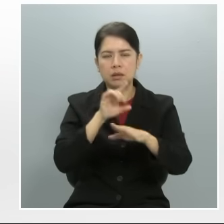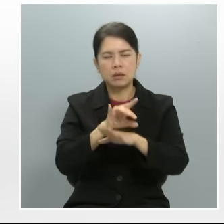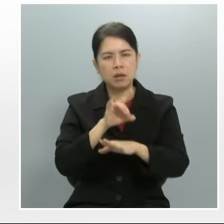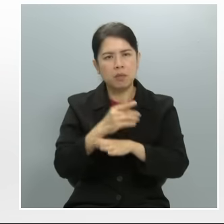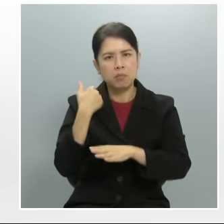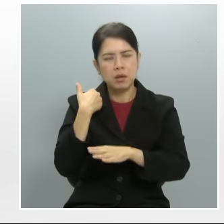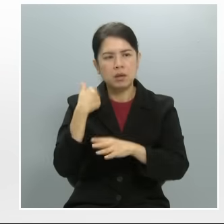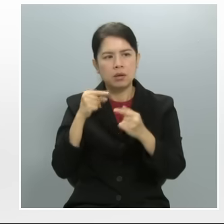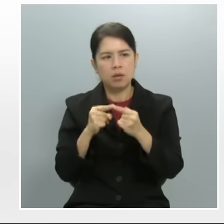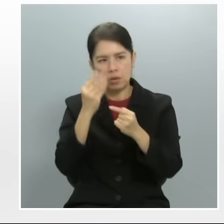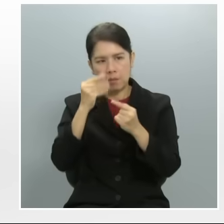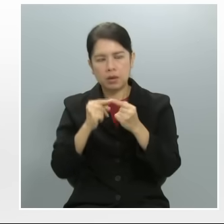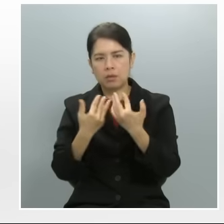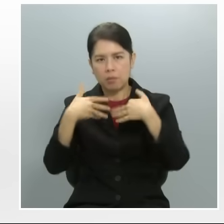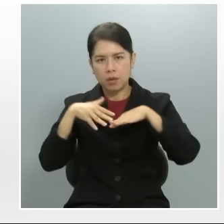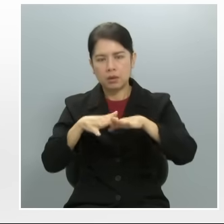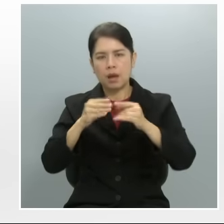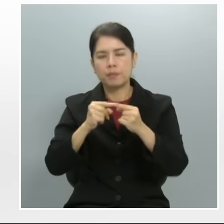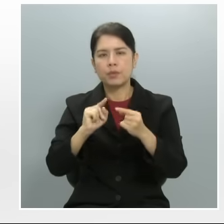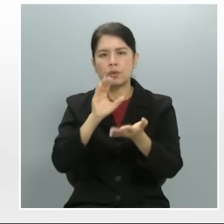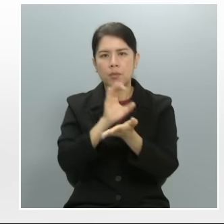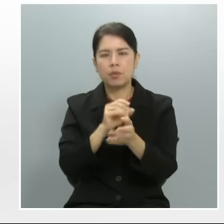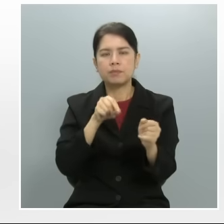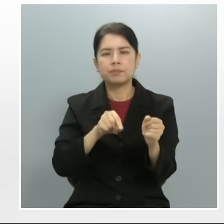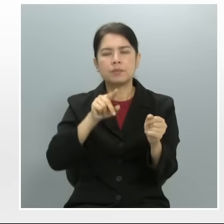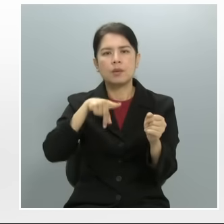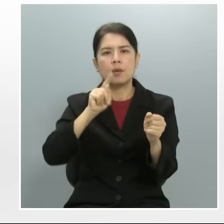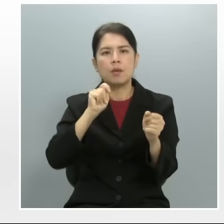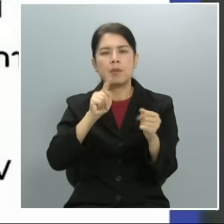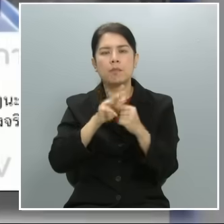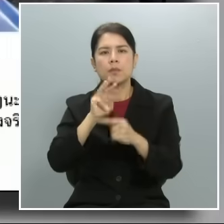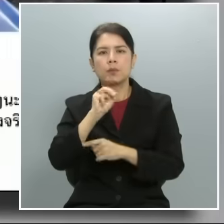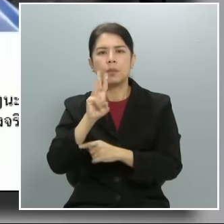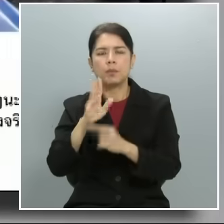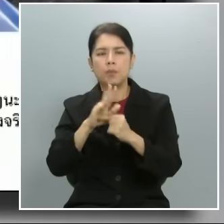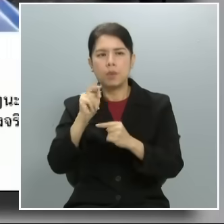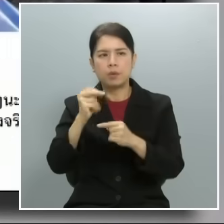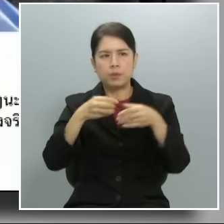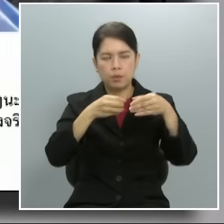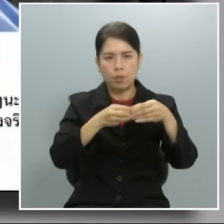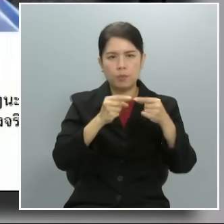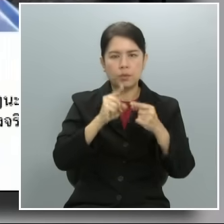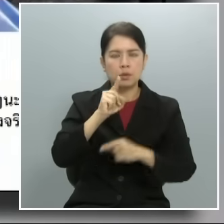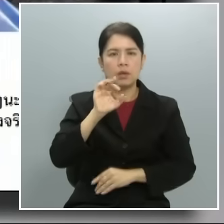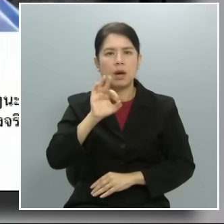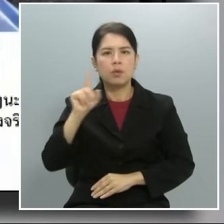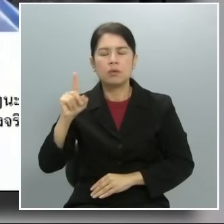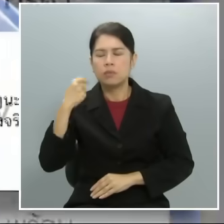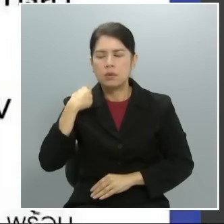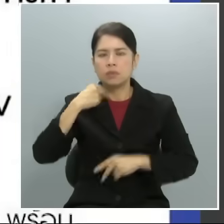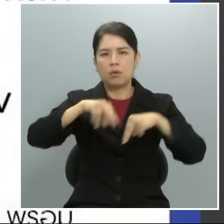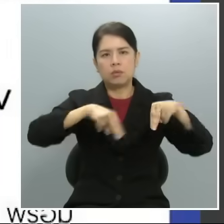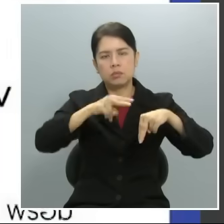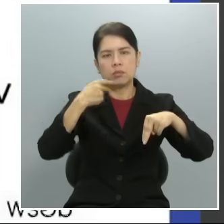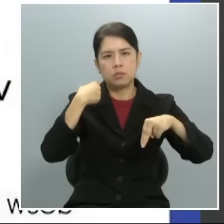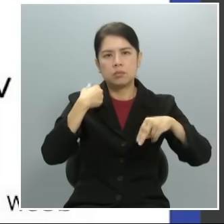ดำเนินการประสานสนปทุมวันจัดสายตรวจ 191เจ้าหน้าที่ประจำการจัดกำลังตรวจตาพื้นที่และยกระดับ